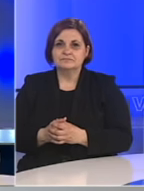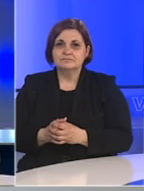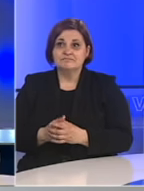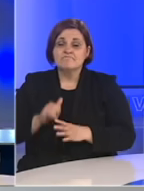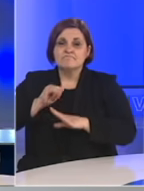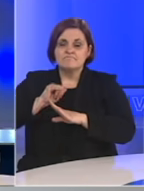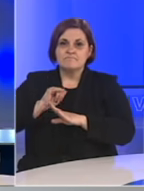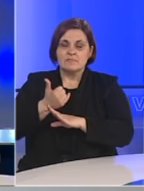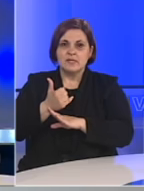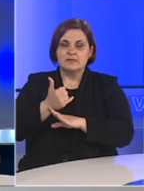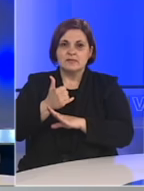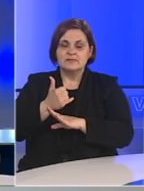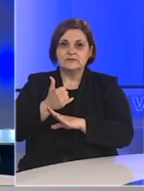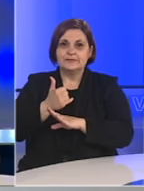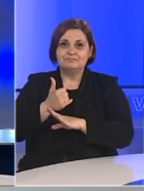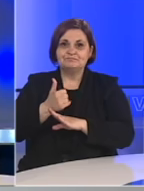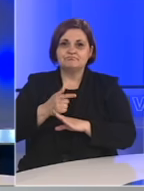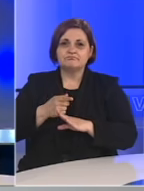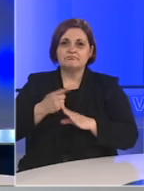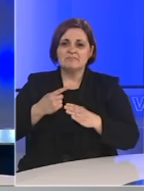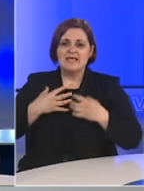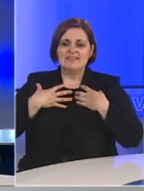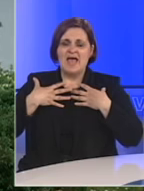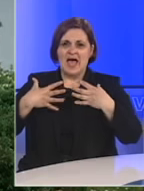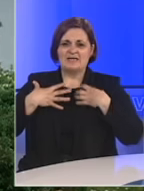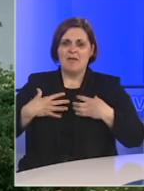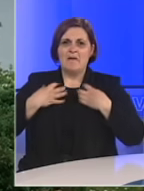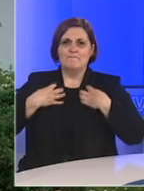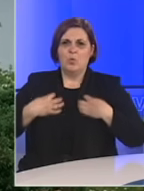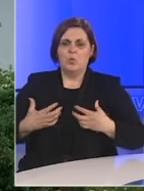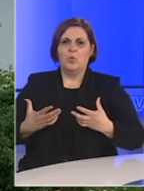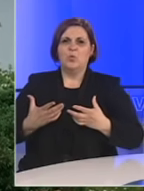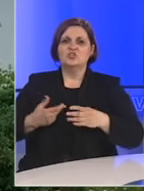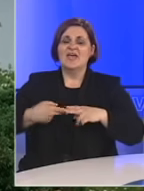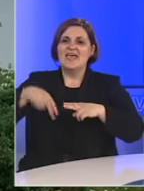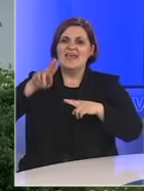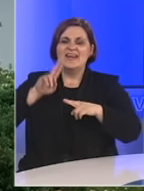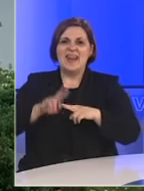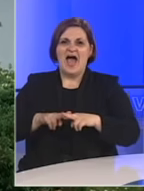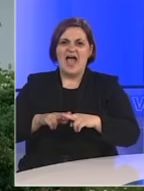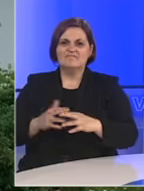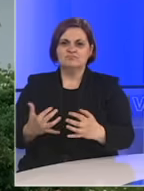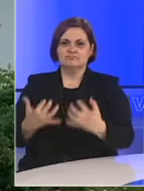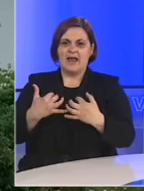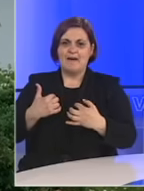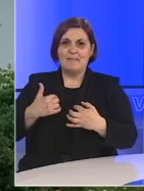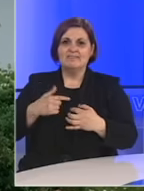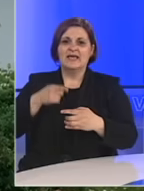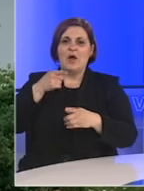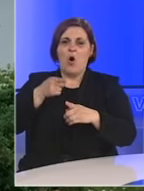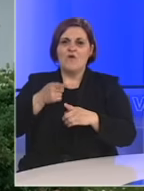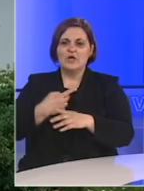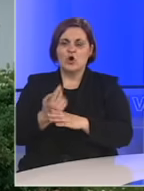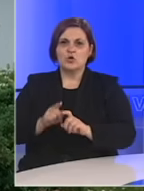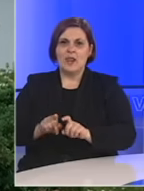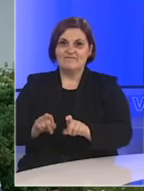Pa jeste činjenica da su respiratorni organi, prije svega pluća, najviše afektirani, najviše su napadnuti